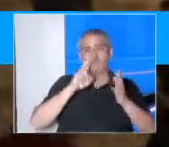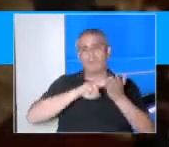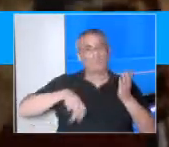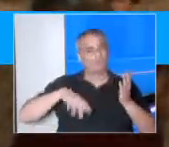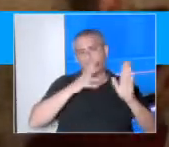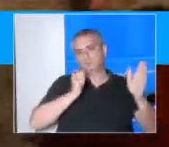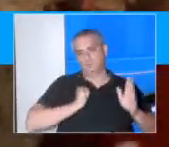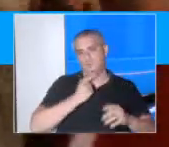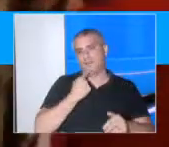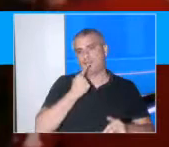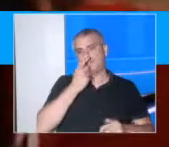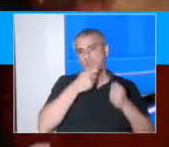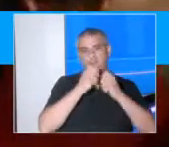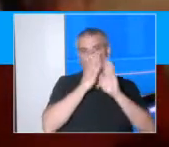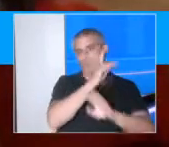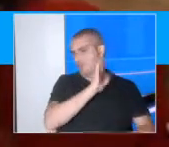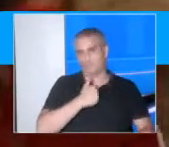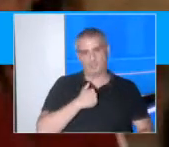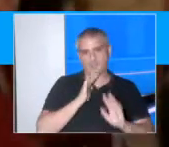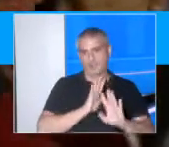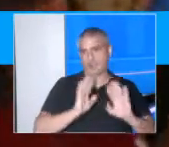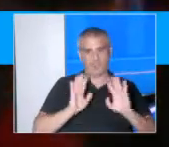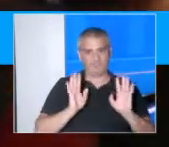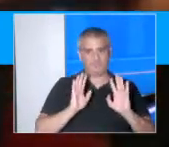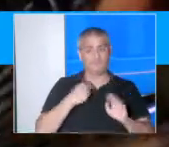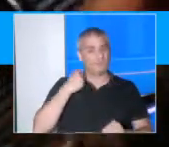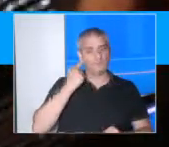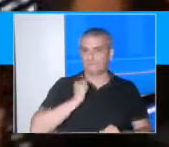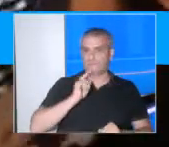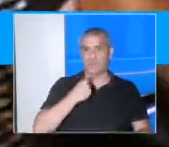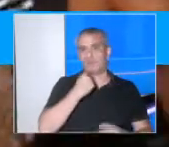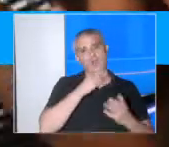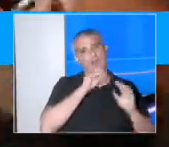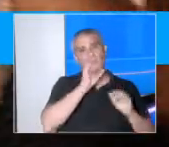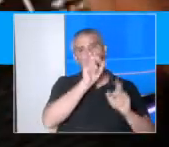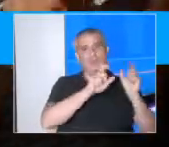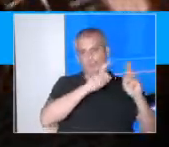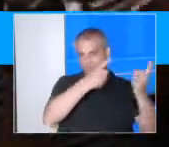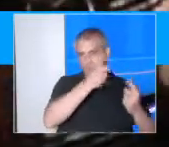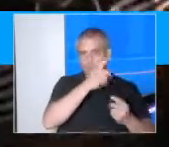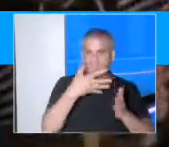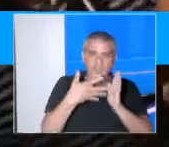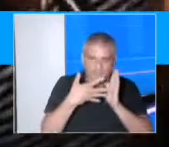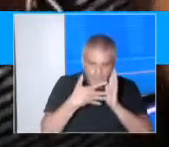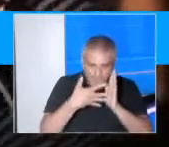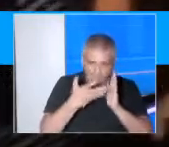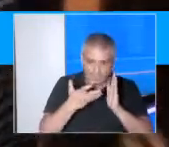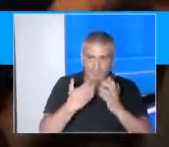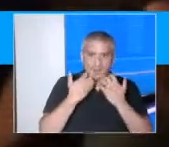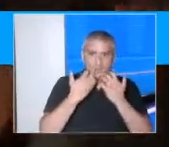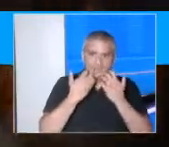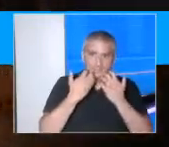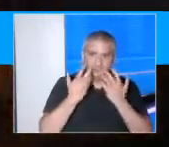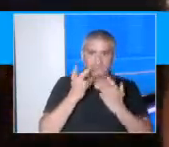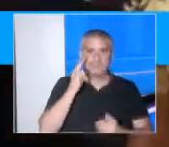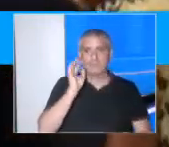משאיר לצבא לדברר את ארגוני הטרור, אני לא אוהב את זה. אני חושב שצבא לא צריך לדברר את הצד השני, אלא צריך לנתח, להסביר